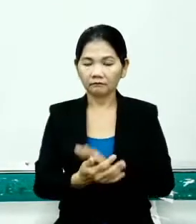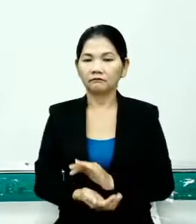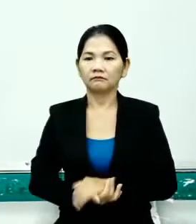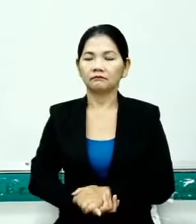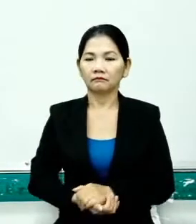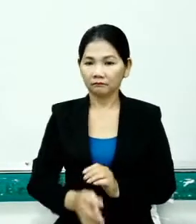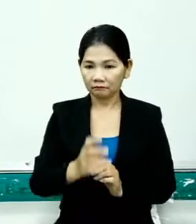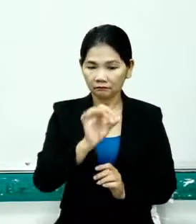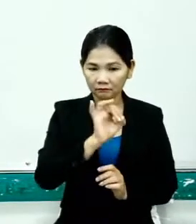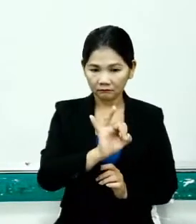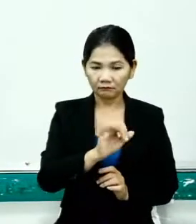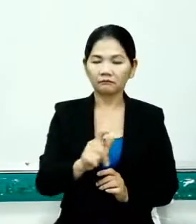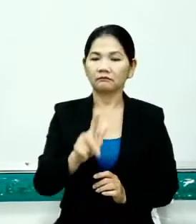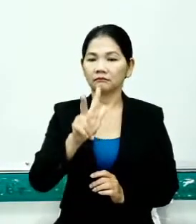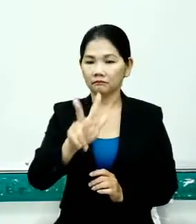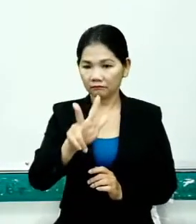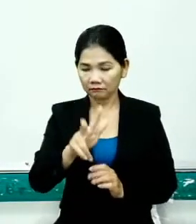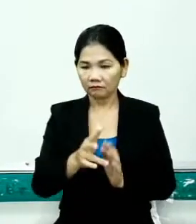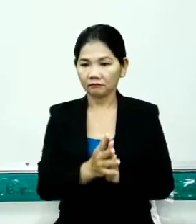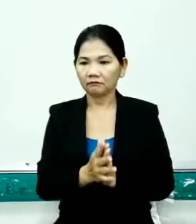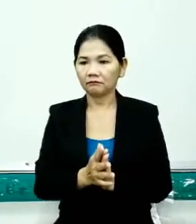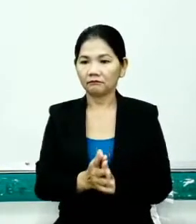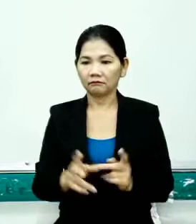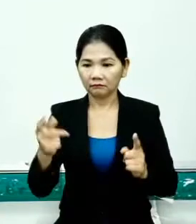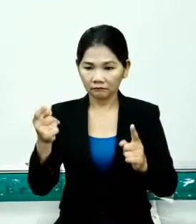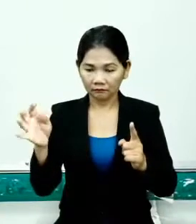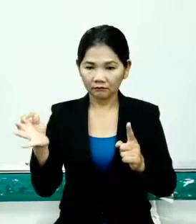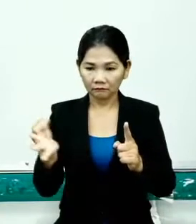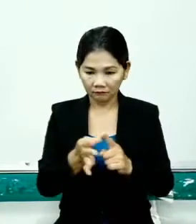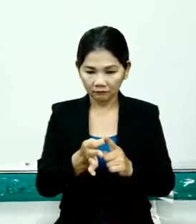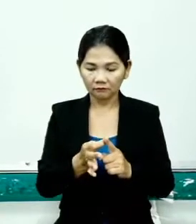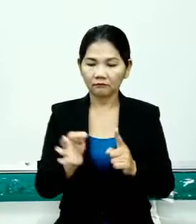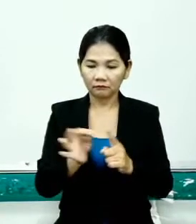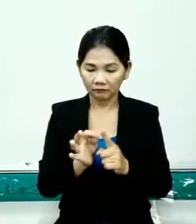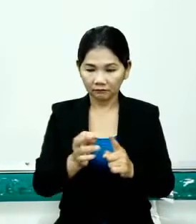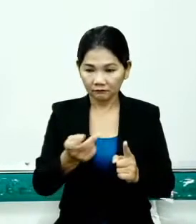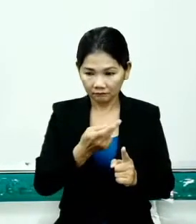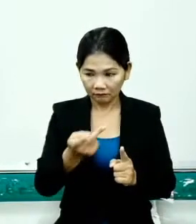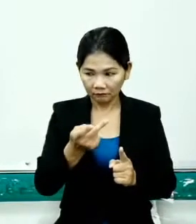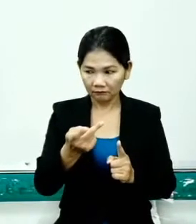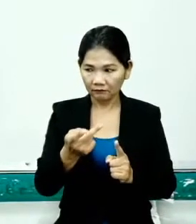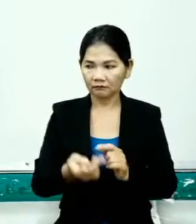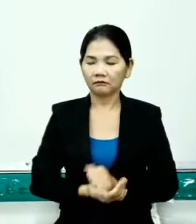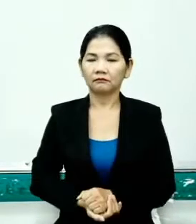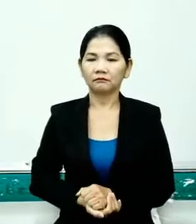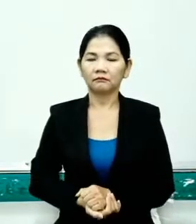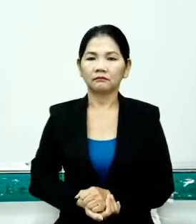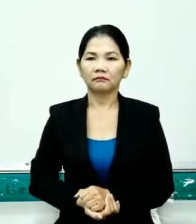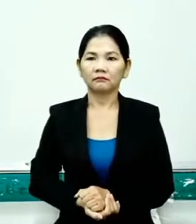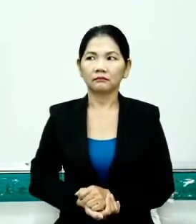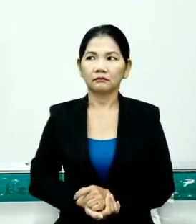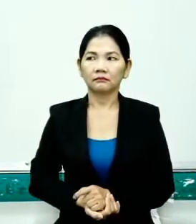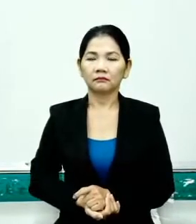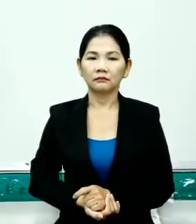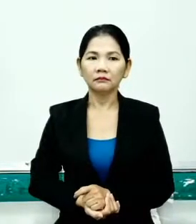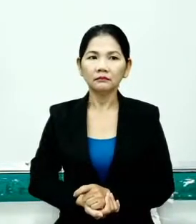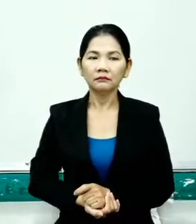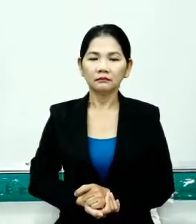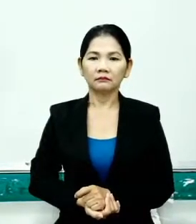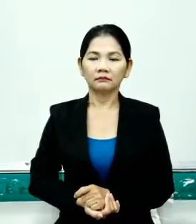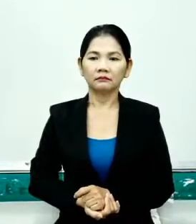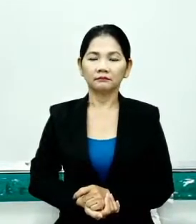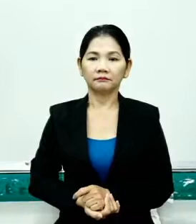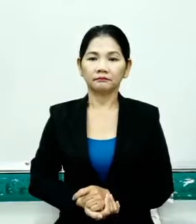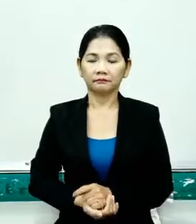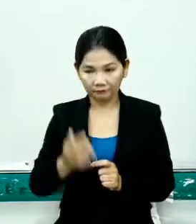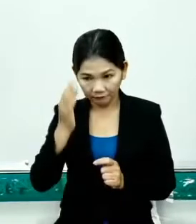khó về và chả nạ sạm. Nè con. Chà, con chàm tế. Đừng mà đây tế đà hai tháng về và chả nạ sạm. Chà, kết